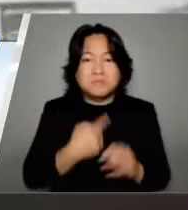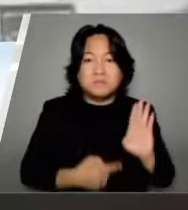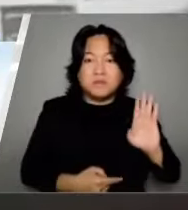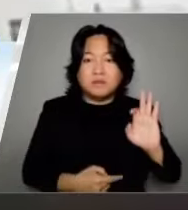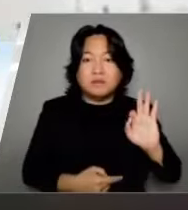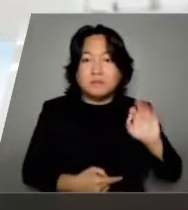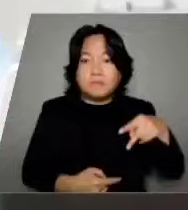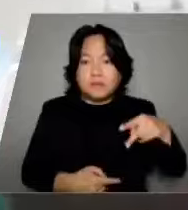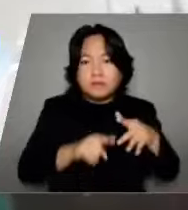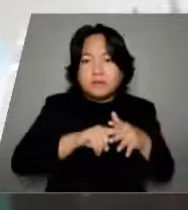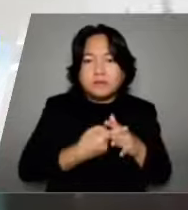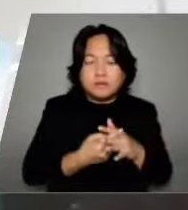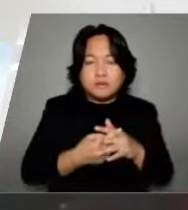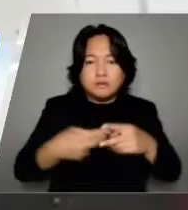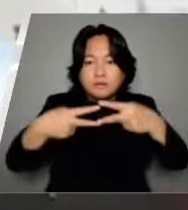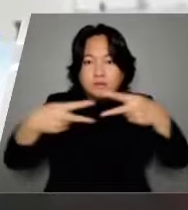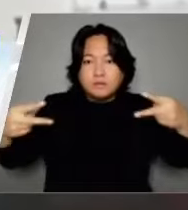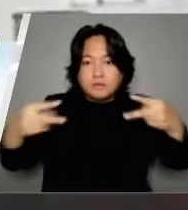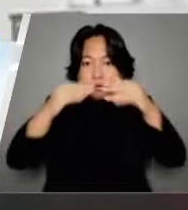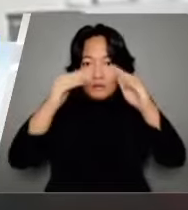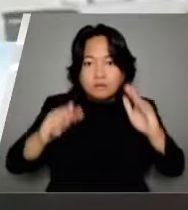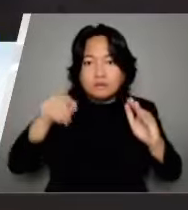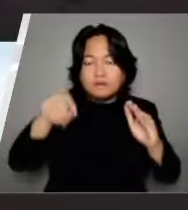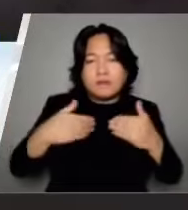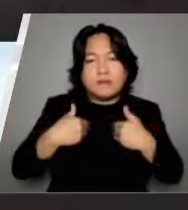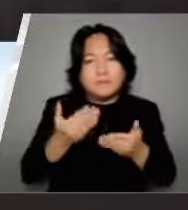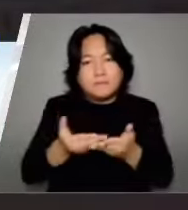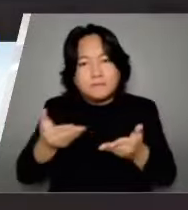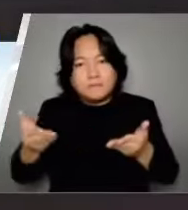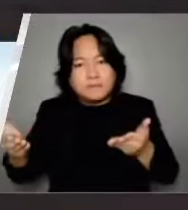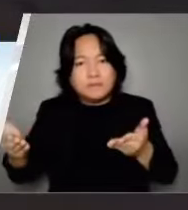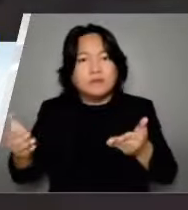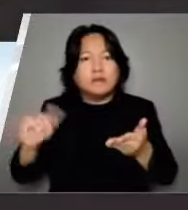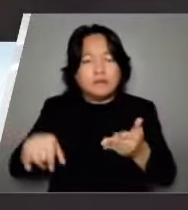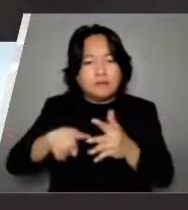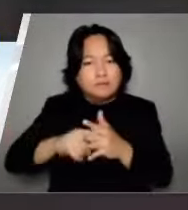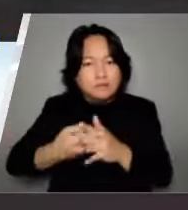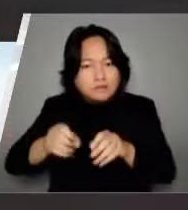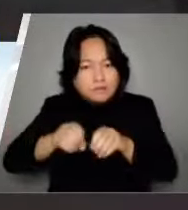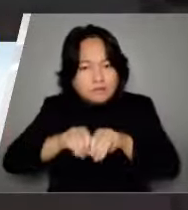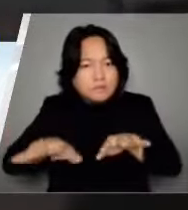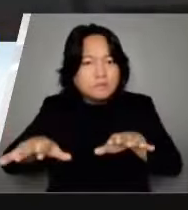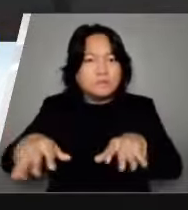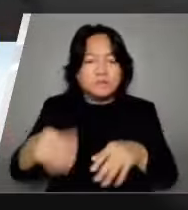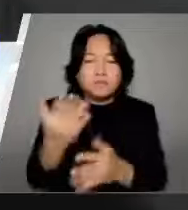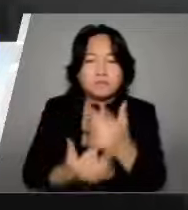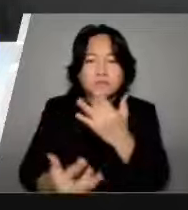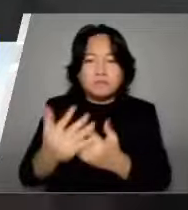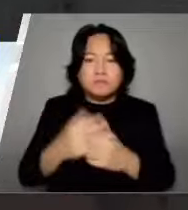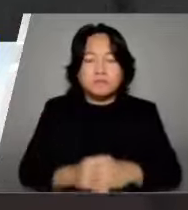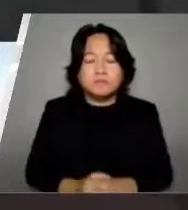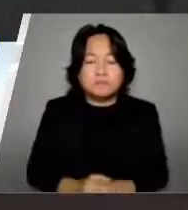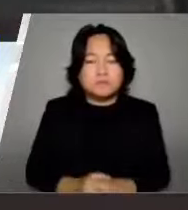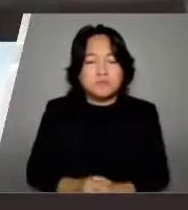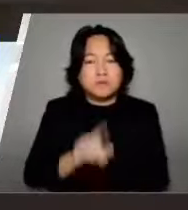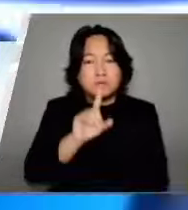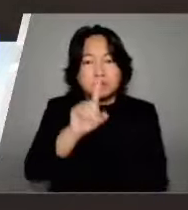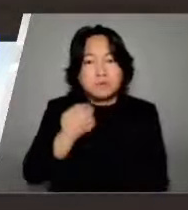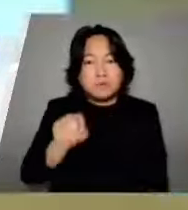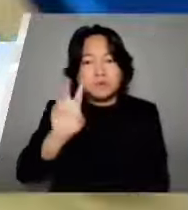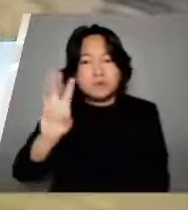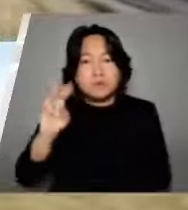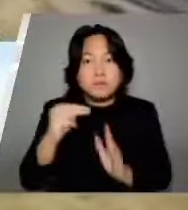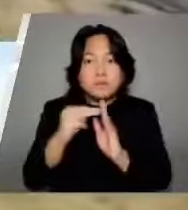saan nakaimbak ang ilang panindang furnitures at home appliance. Walang nasaktan pero umabot sa 1.6 million pesos ang inisyal na